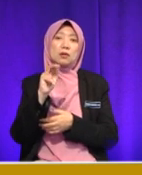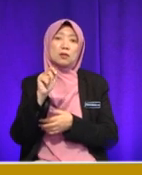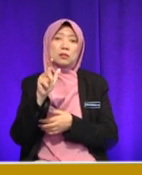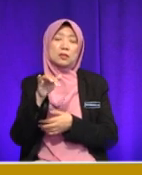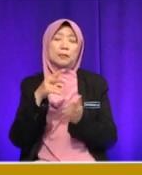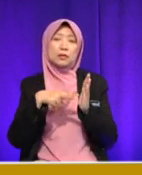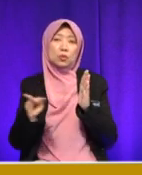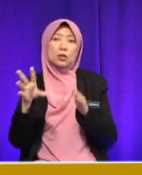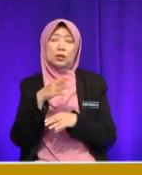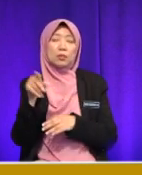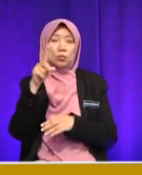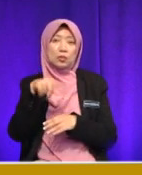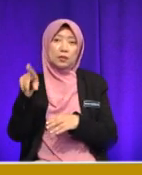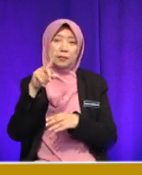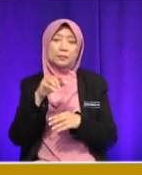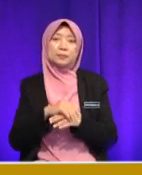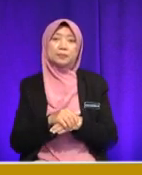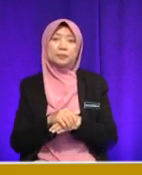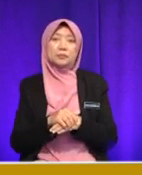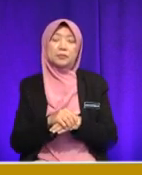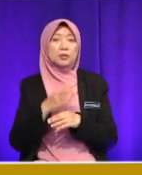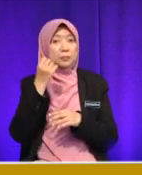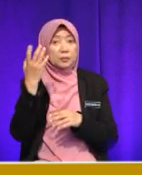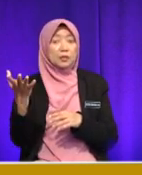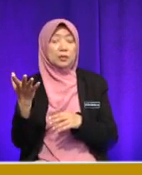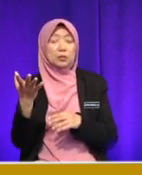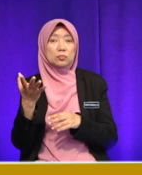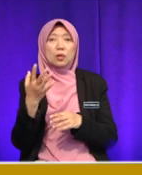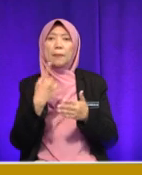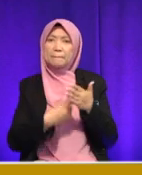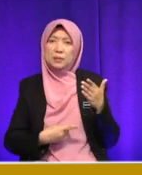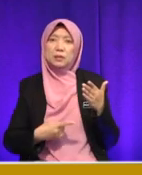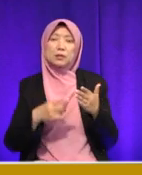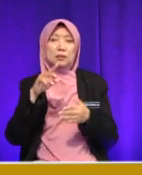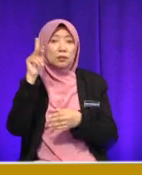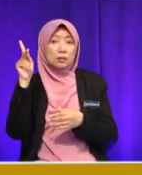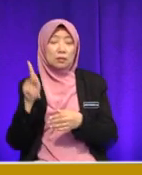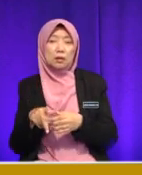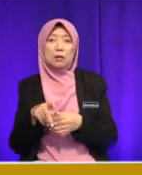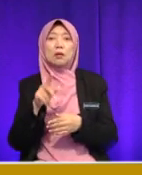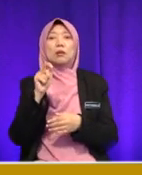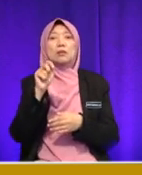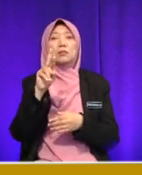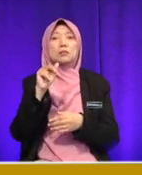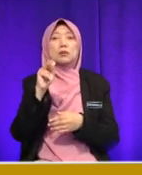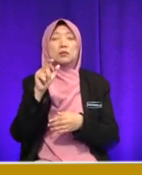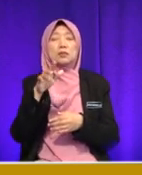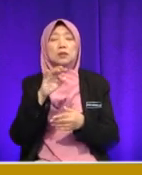juga putaran. Okey. Baik, nyatakan transformasi yang terlibat untuk menghasilkan bentuk B